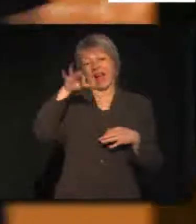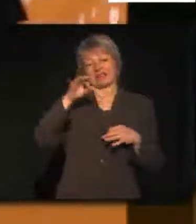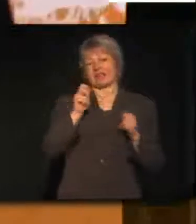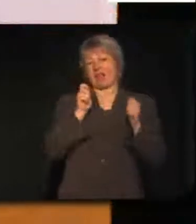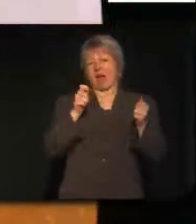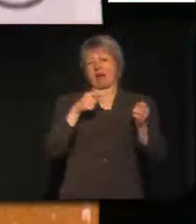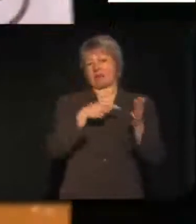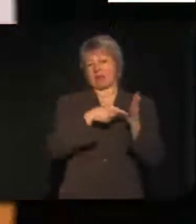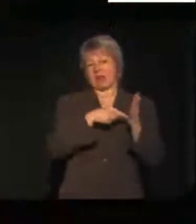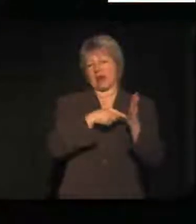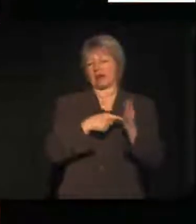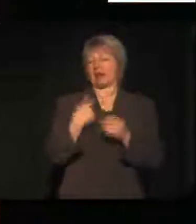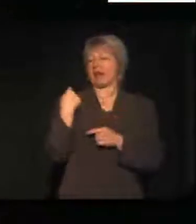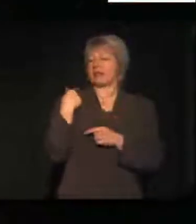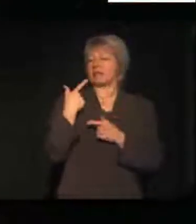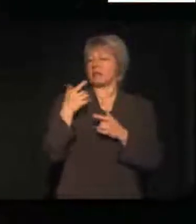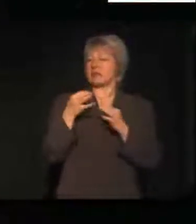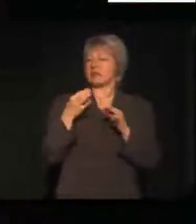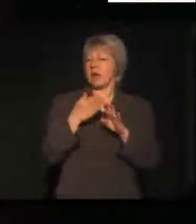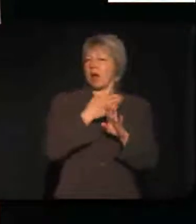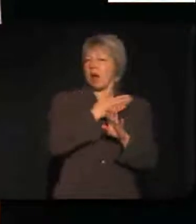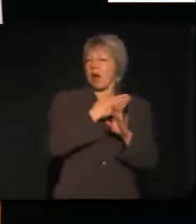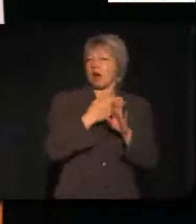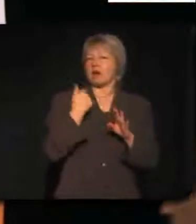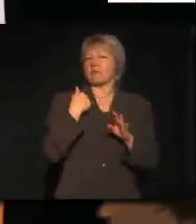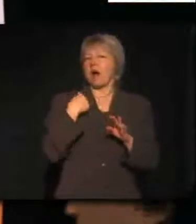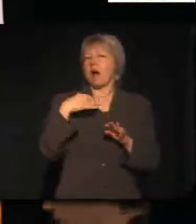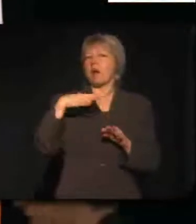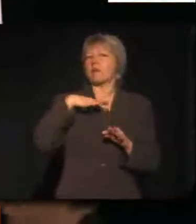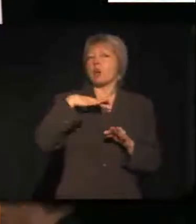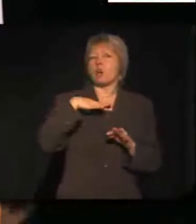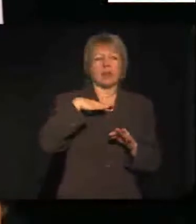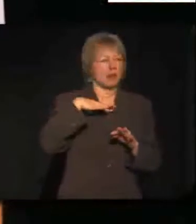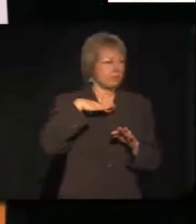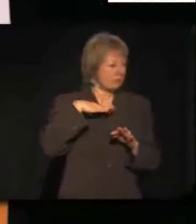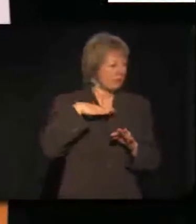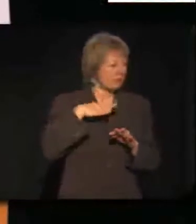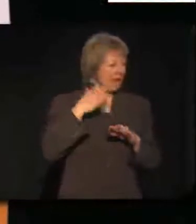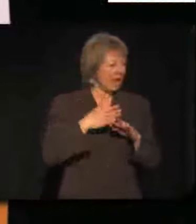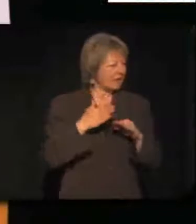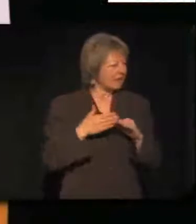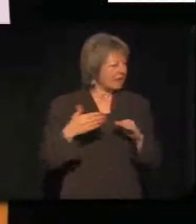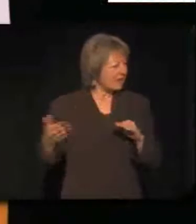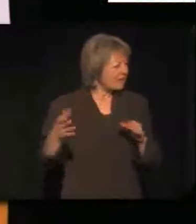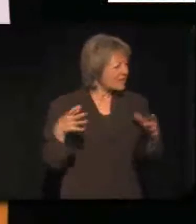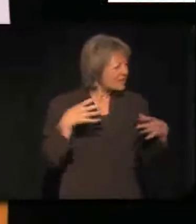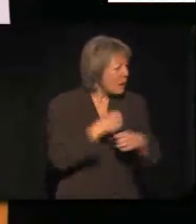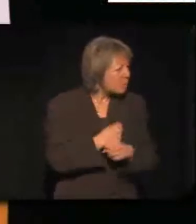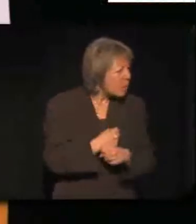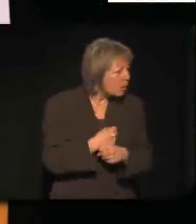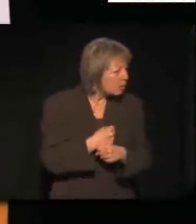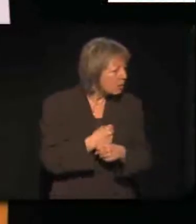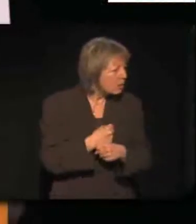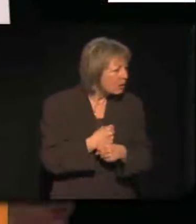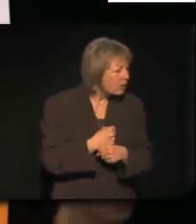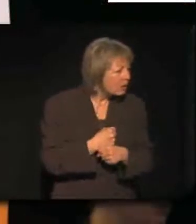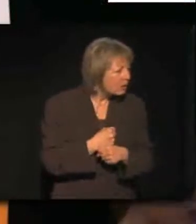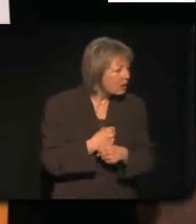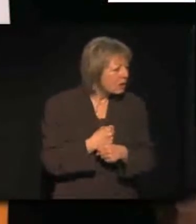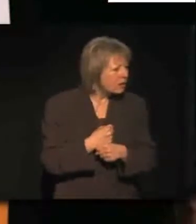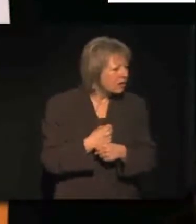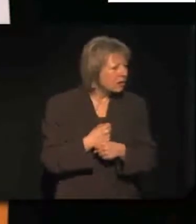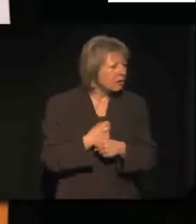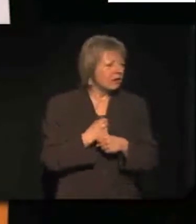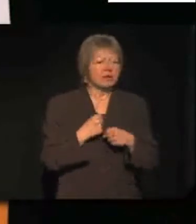wir haben die letzten zwei Tage erlebt wie die Versammlung am Ende immer verstellt mein Antrag ist der wichtigste oder wie die letzten